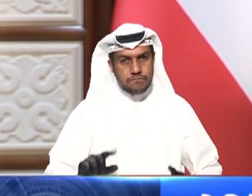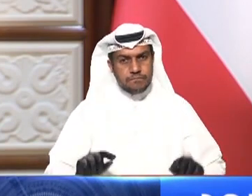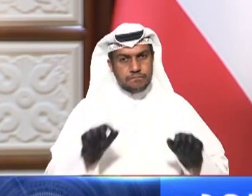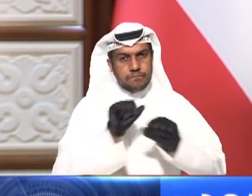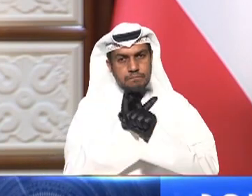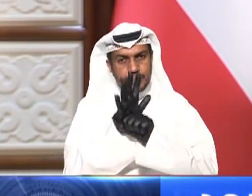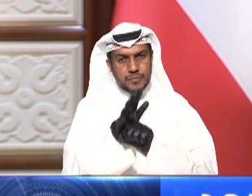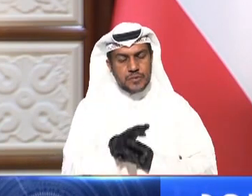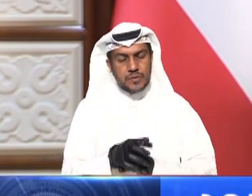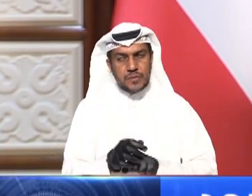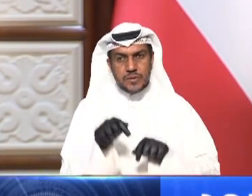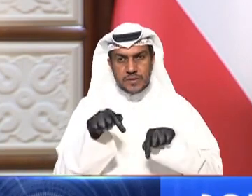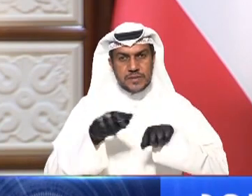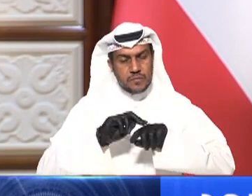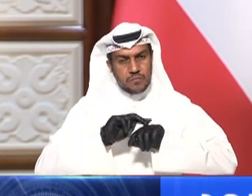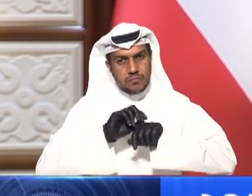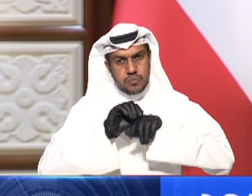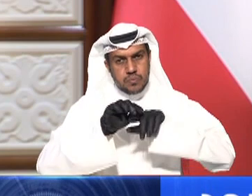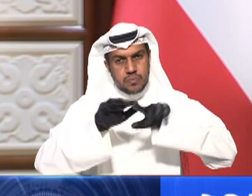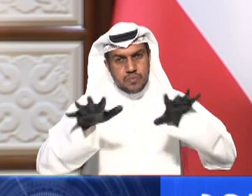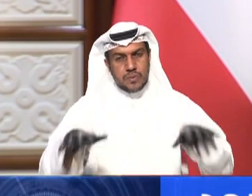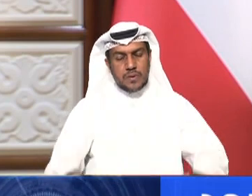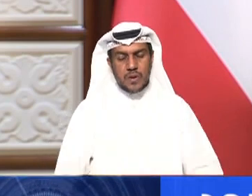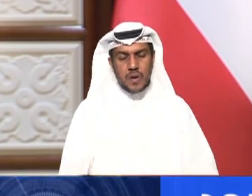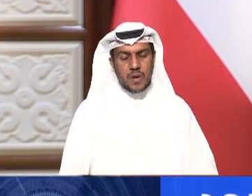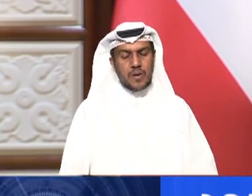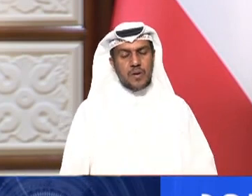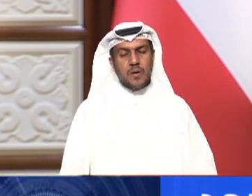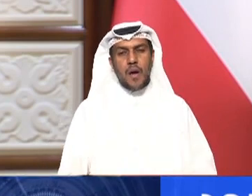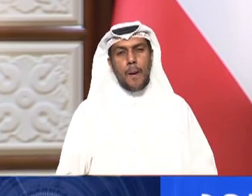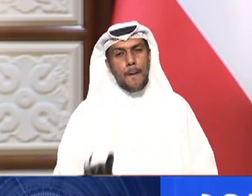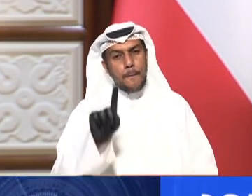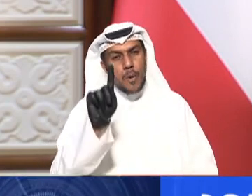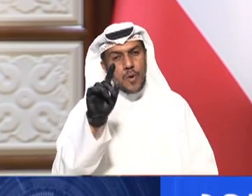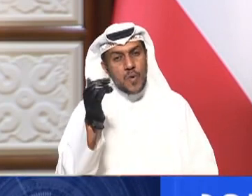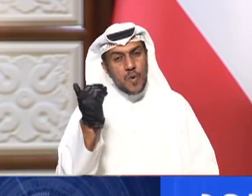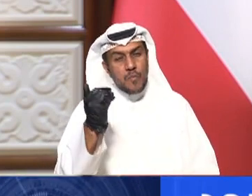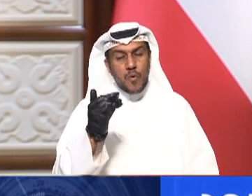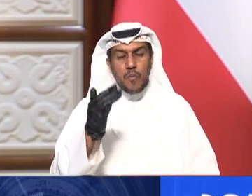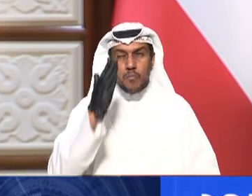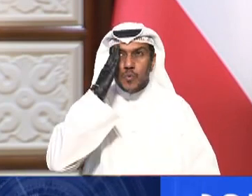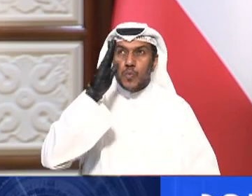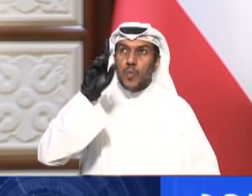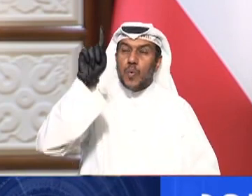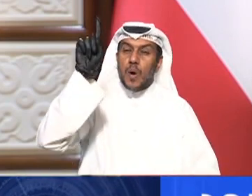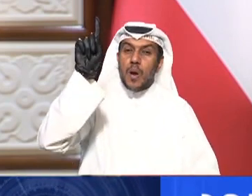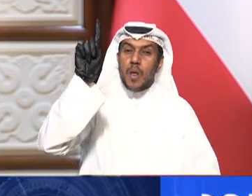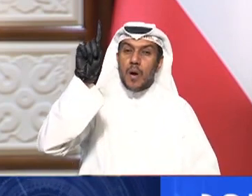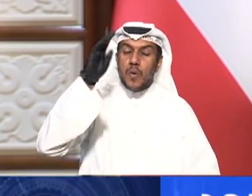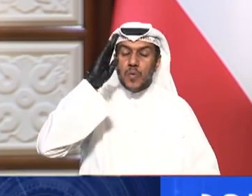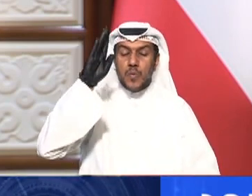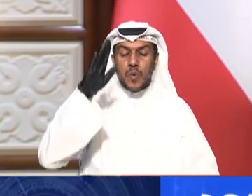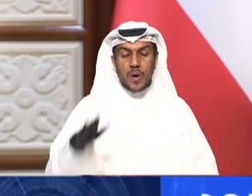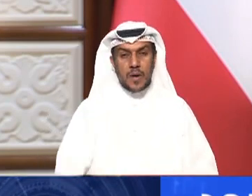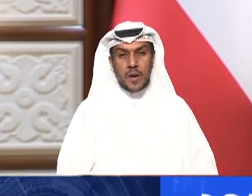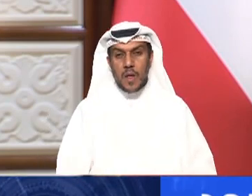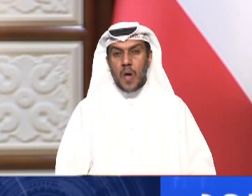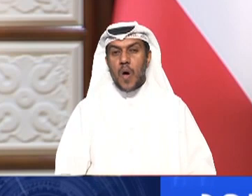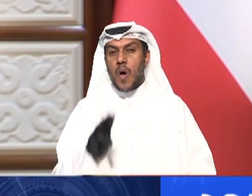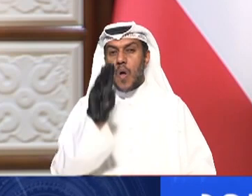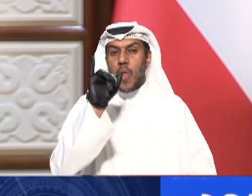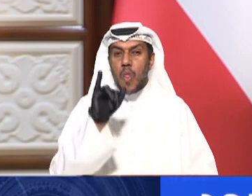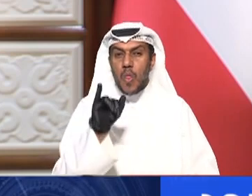والمنة أولاً وبتوجيهات سيدي صاحب السمو أمير البلاد المفدى حفظه الله